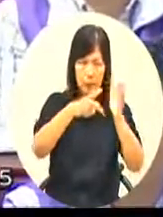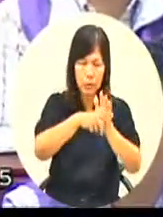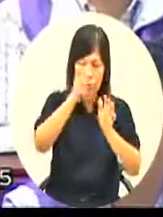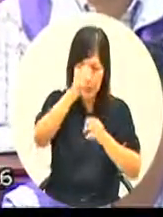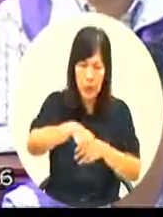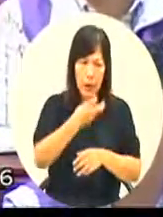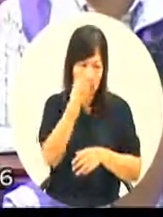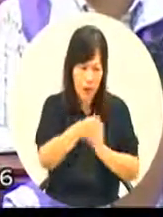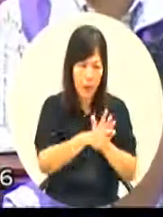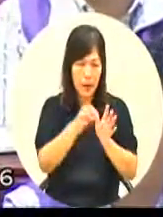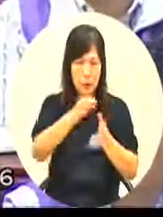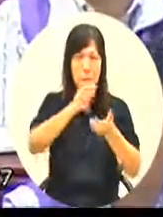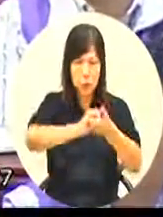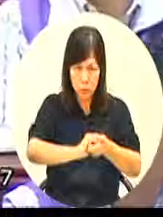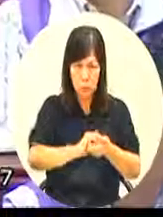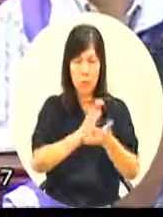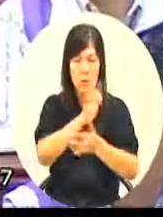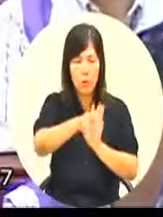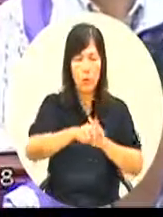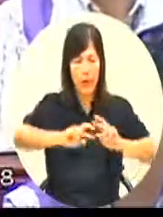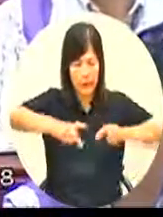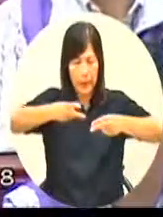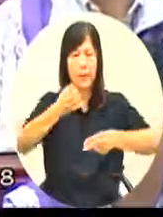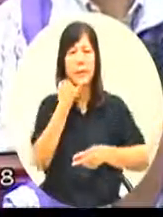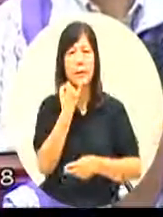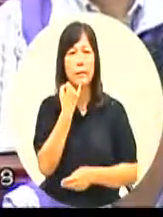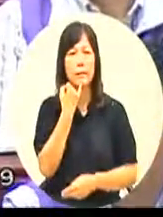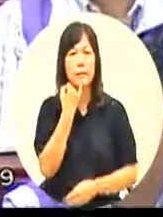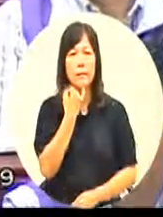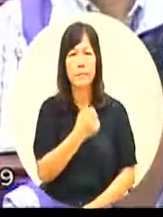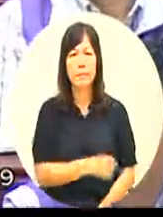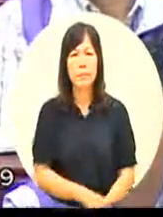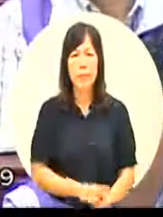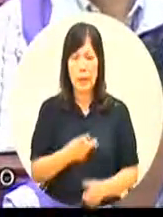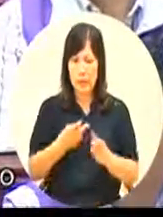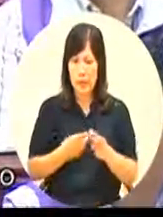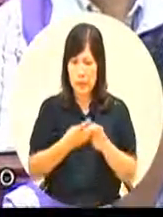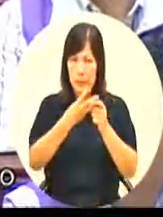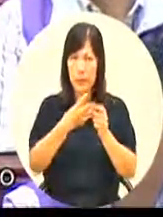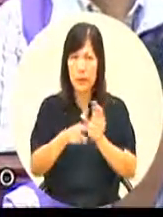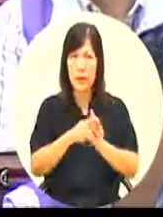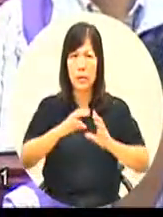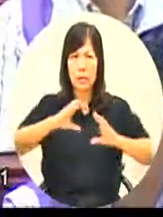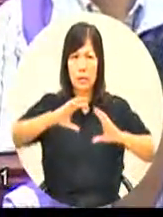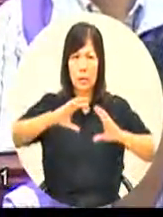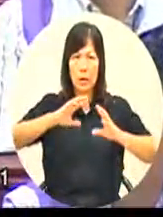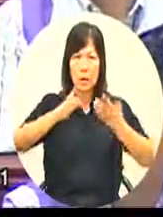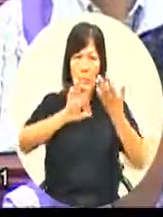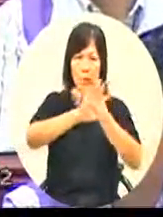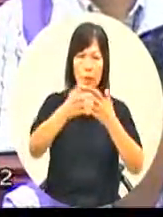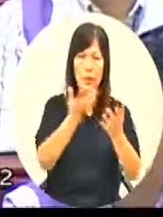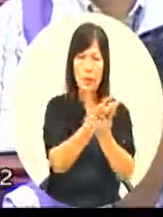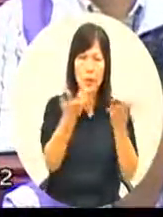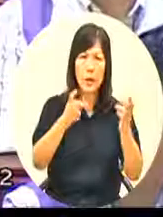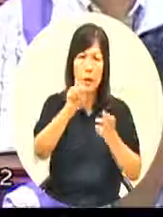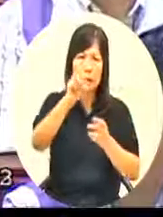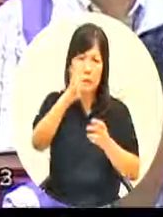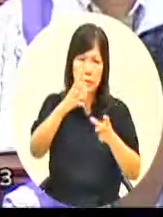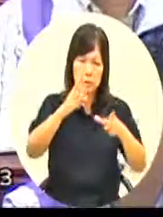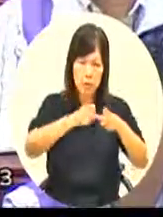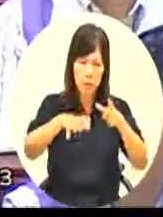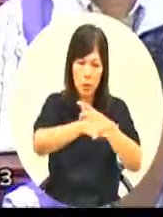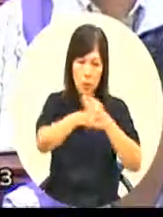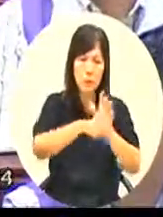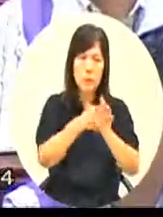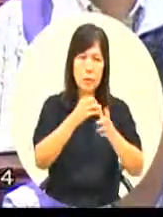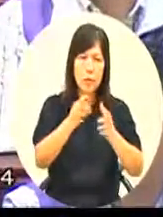够经费确定以后能够做修复了哈。那最后一个谈到这个整个我们就是国体场户外14公顷的这整个生态园